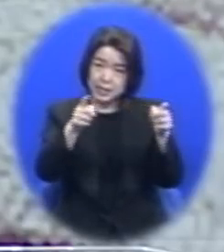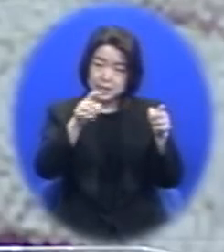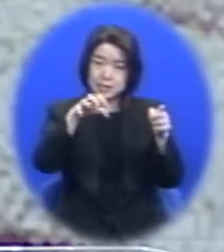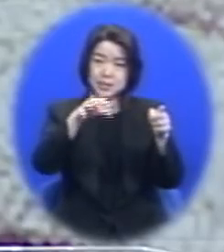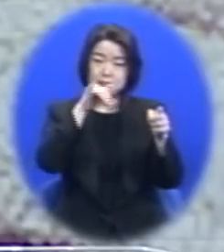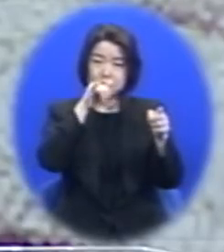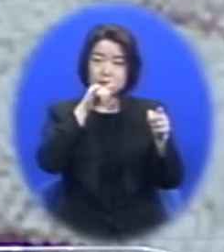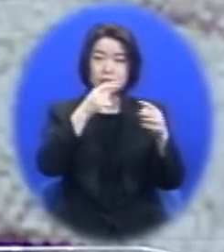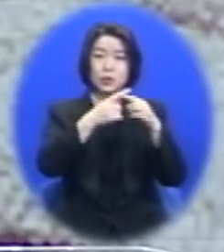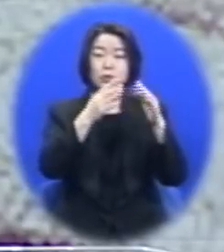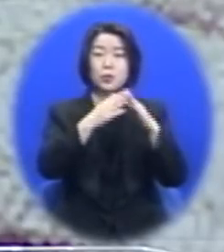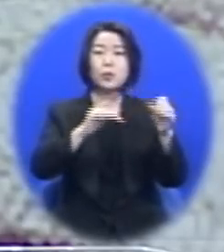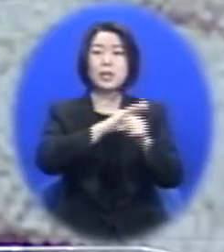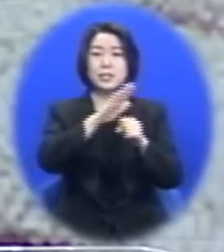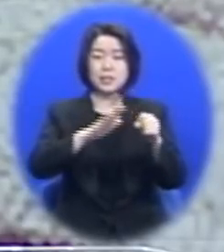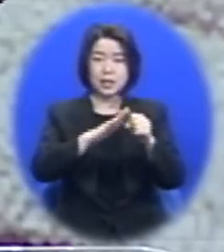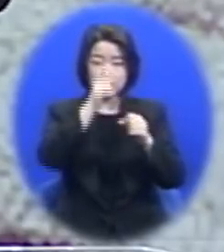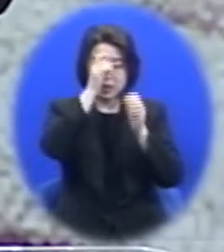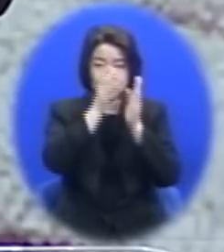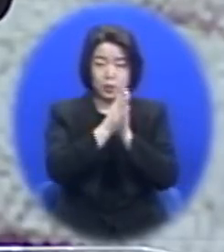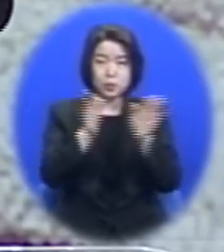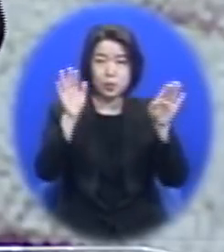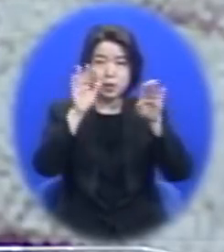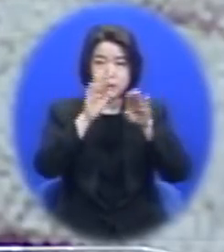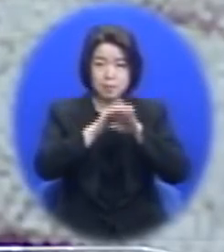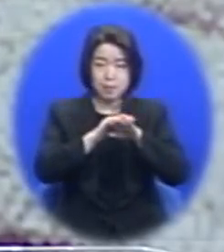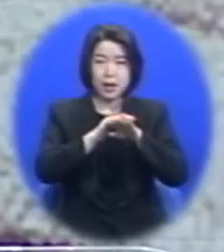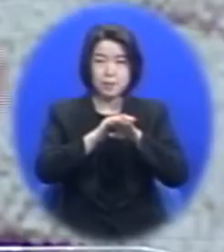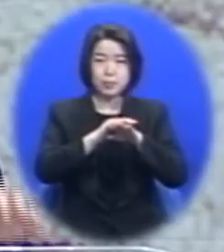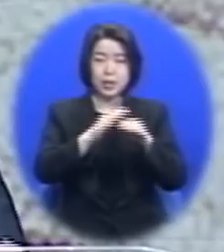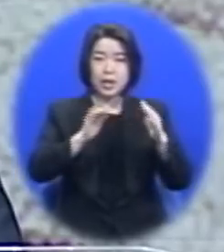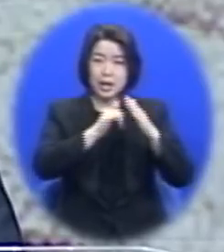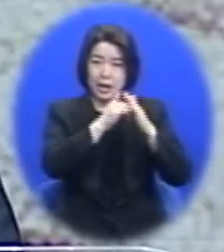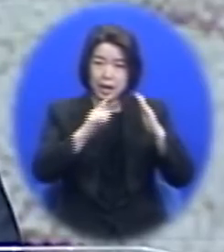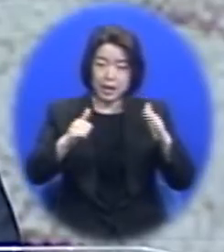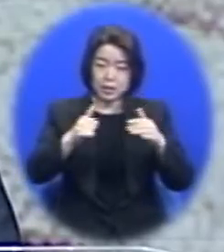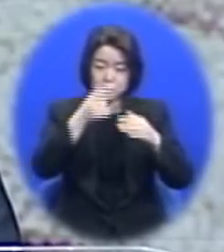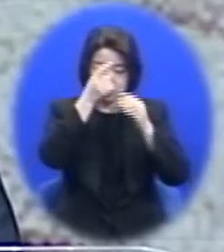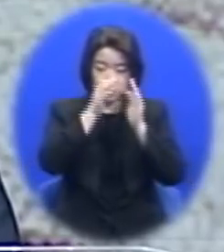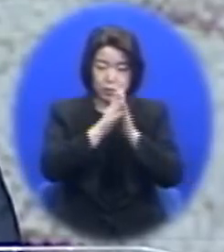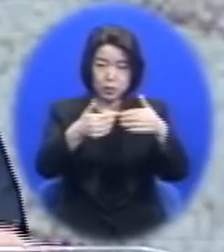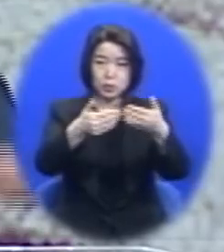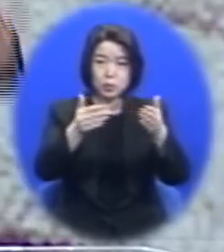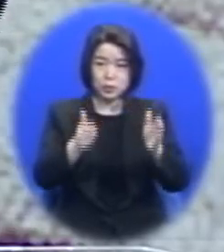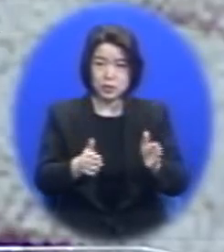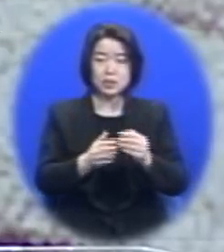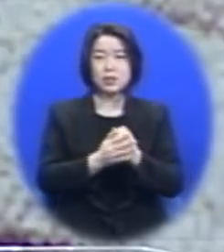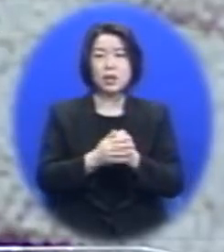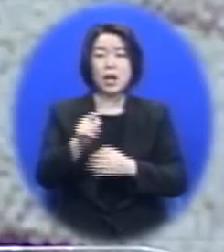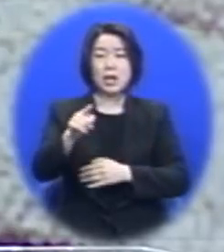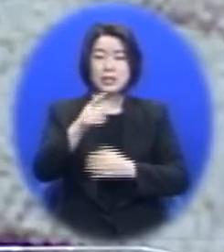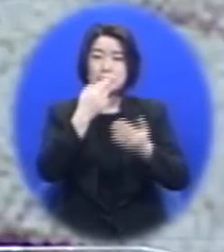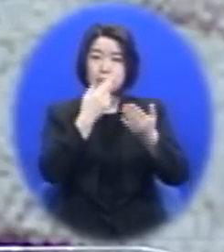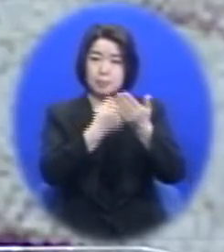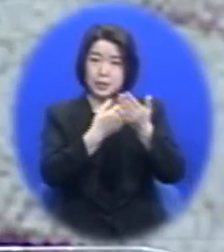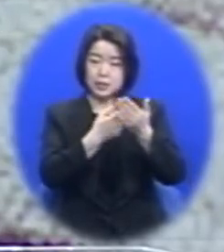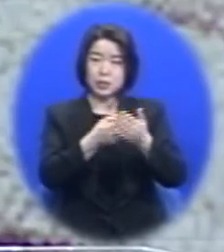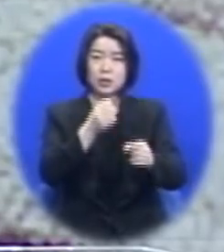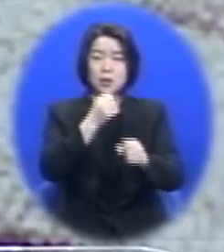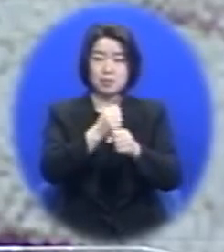교회 사랑 기도의 밤 가족 기도실 여기 여러분 현수막 에서 보시는 것처럼 그 비닐로 만든